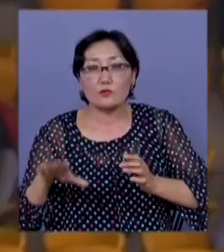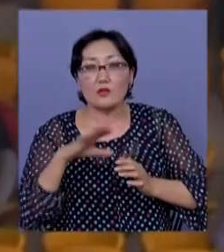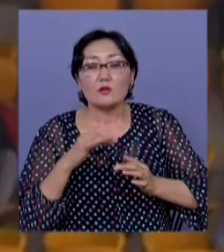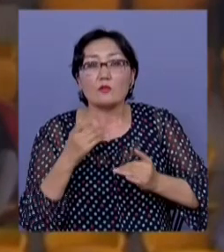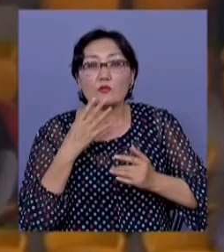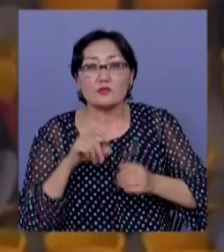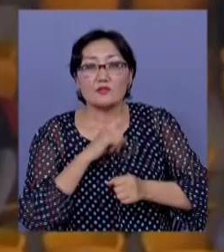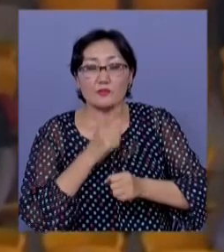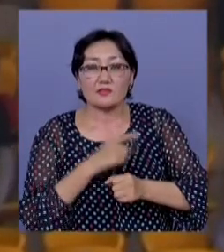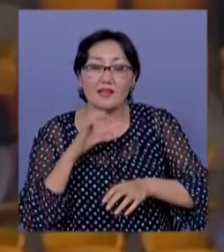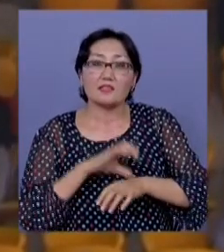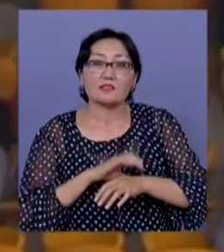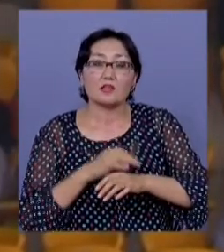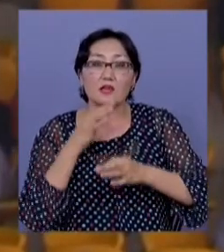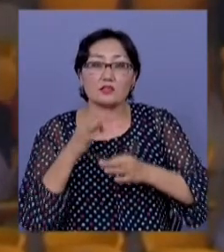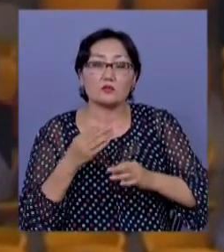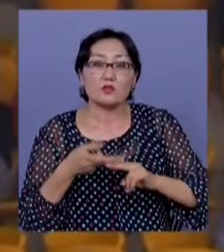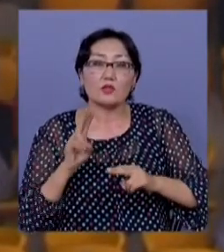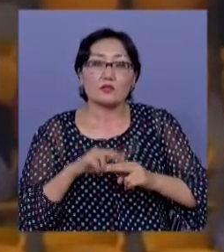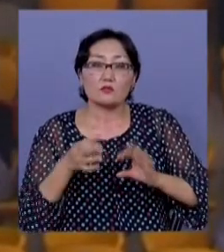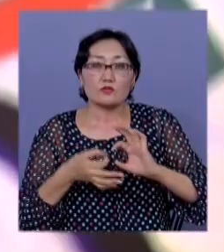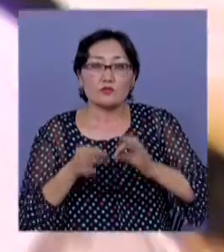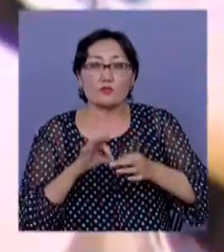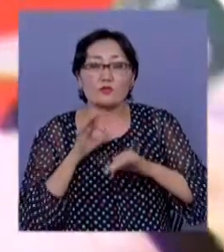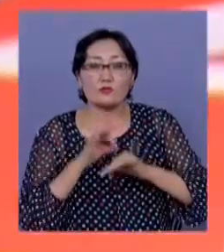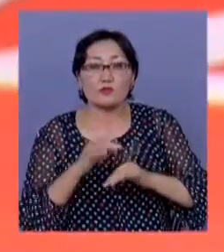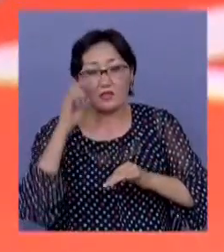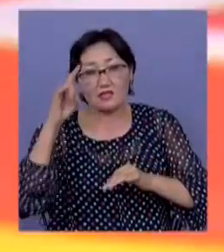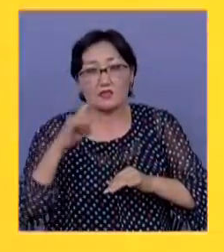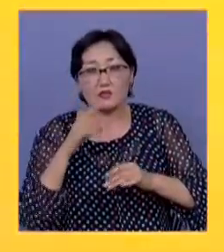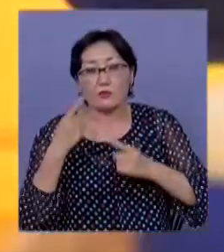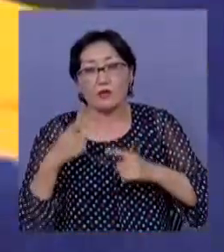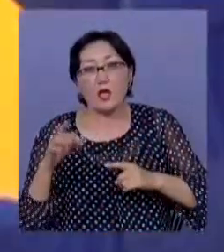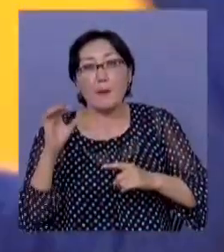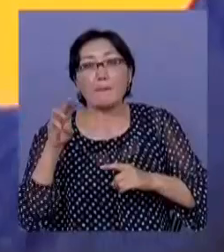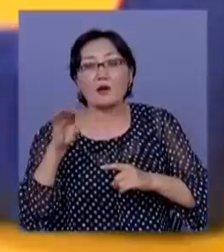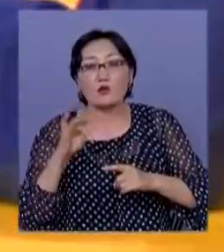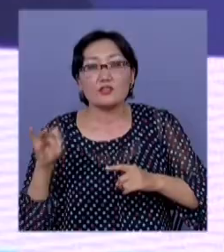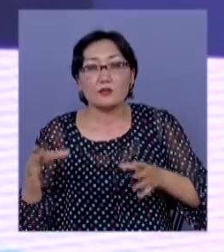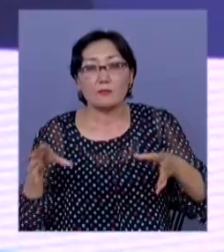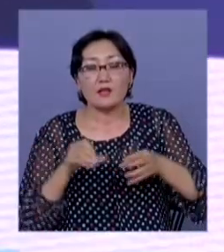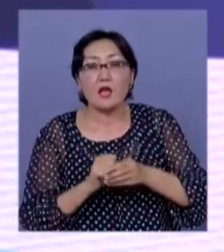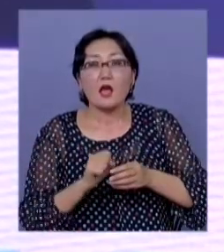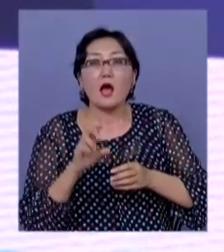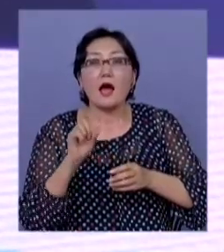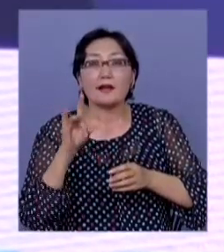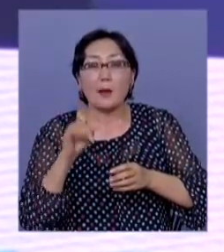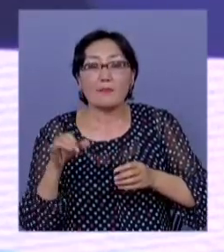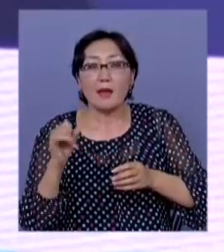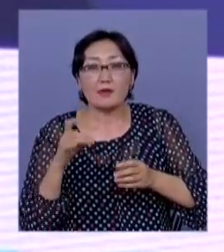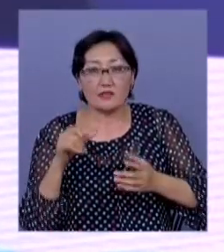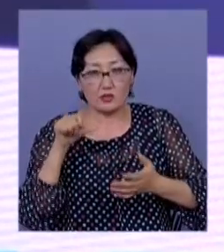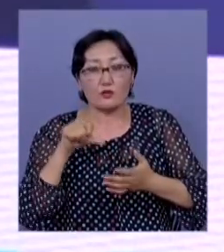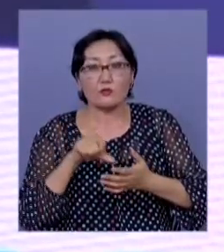өзара мықтыны анықтайды. Айта кетерлігі, осы чемпионатты өткізуге Қазақстаннан бөлек Моңғолия және Біріккен Араб Әмірлігі де үміткер